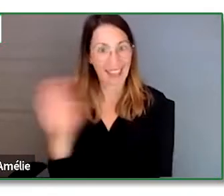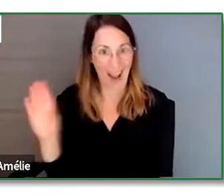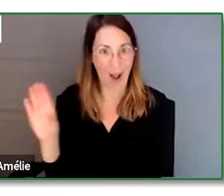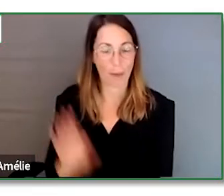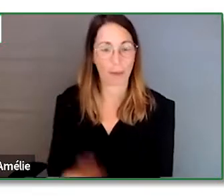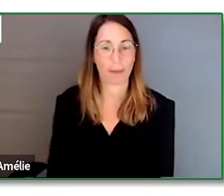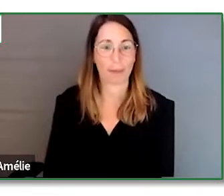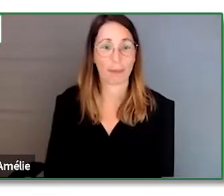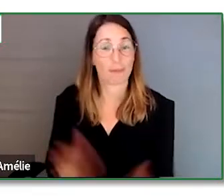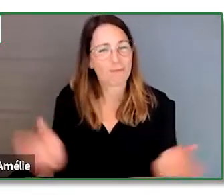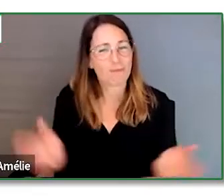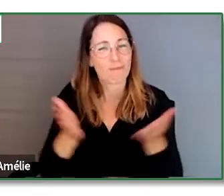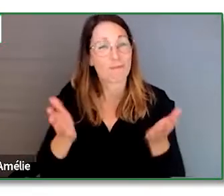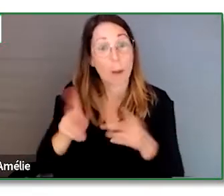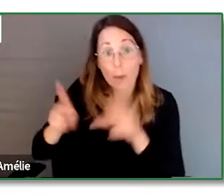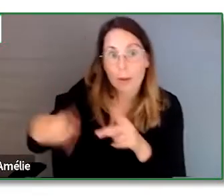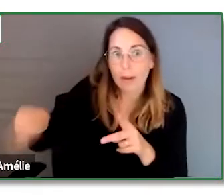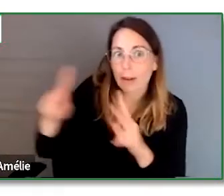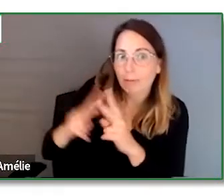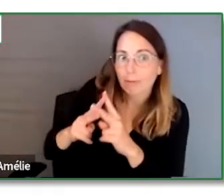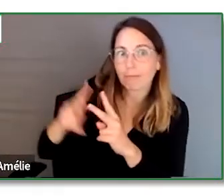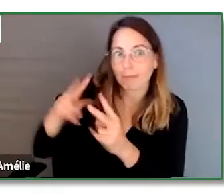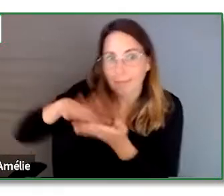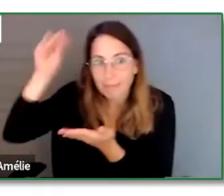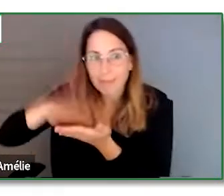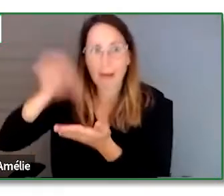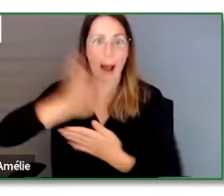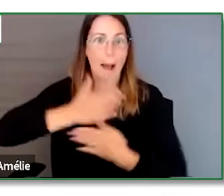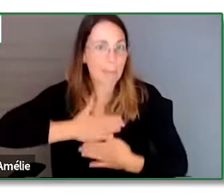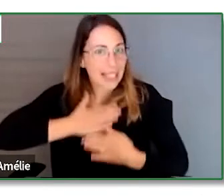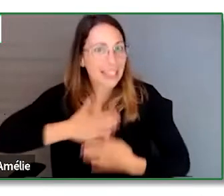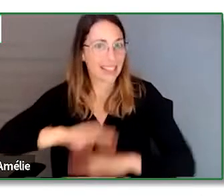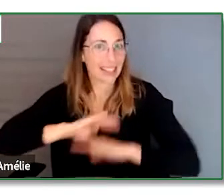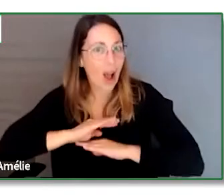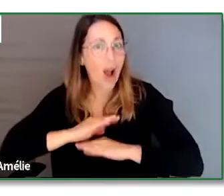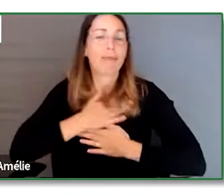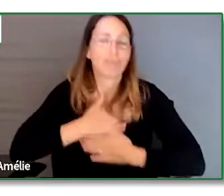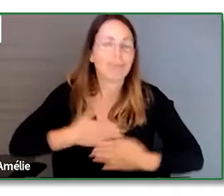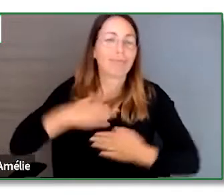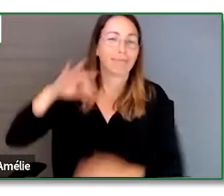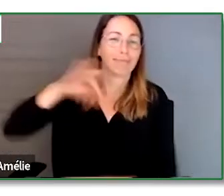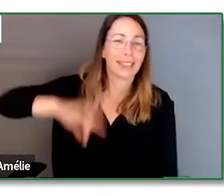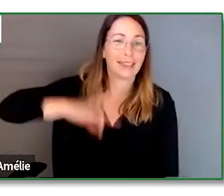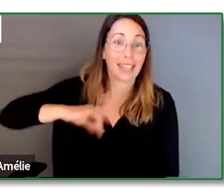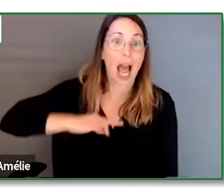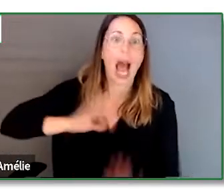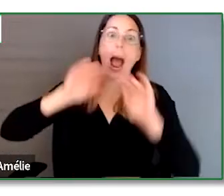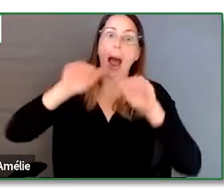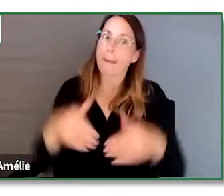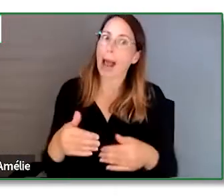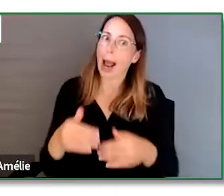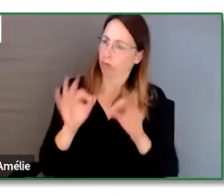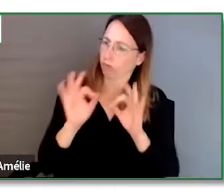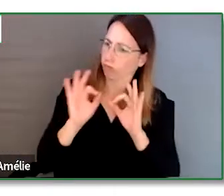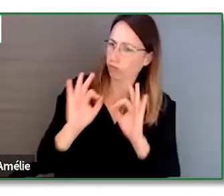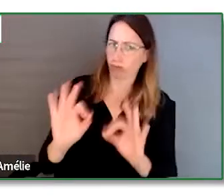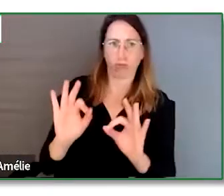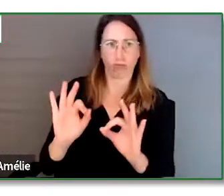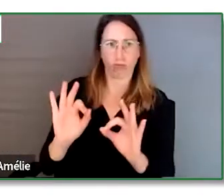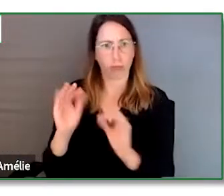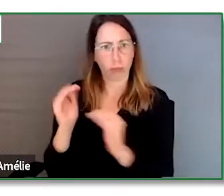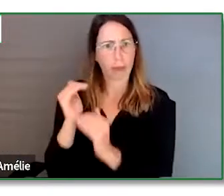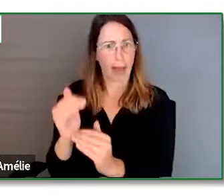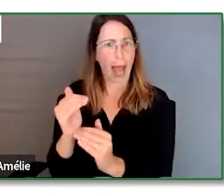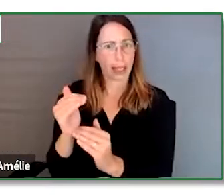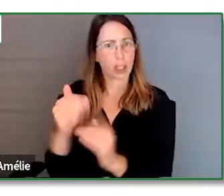connaissance, l'appréciation, la jouissance, de manière à en assurer l'intégrité écologique et commémorative pour les